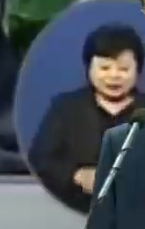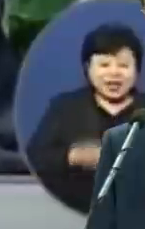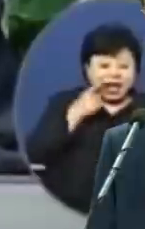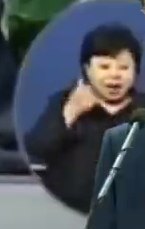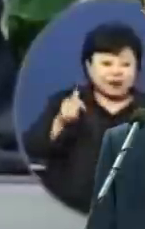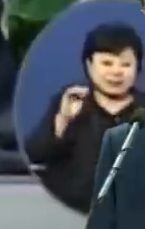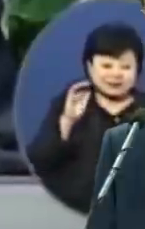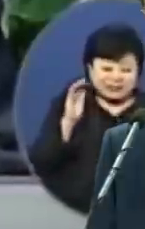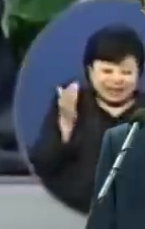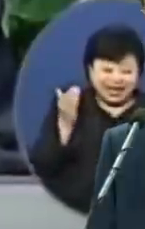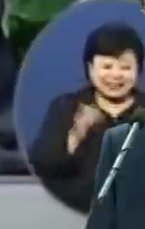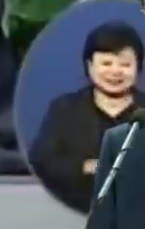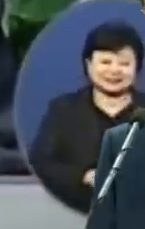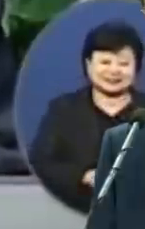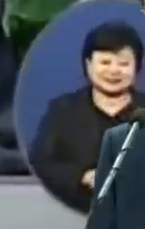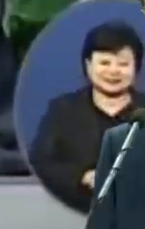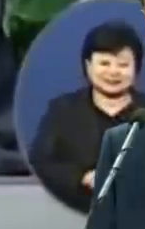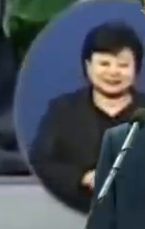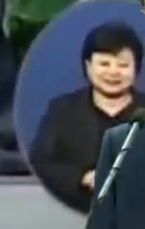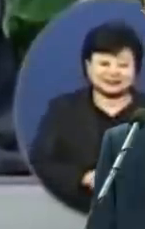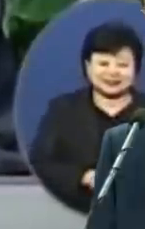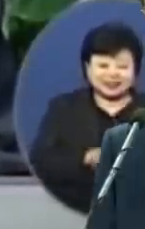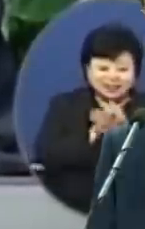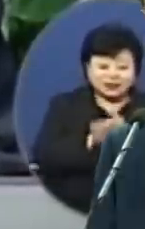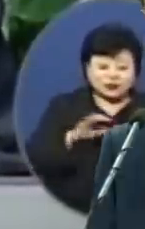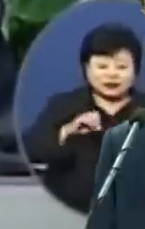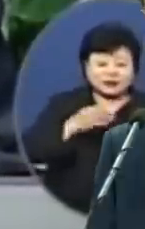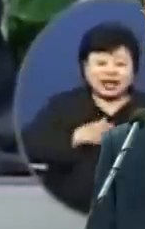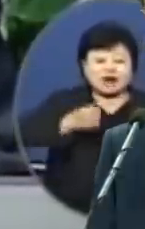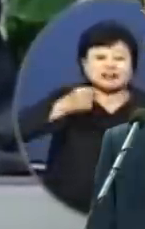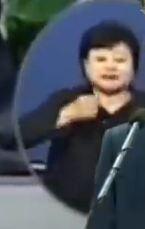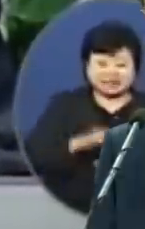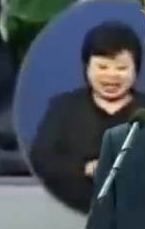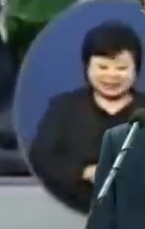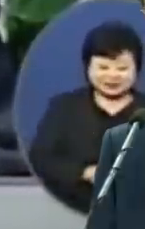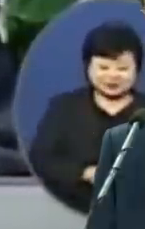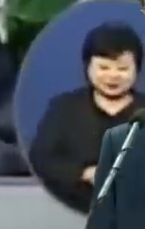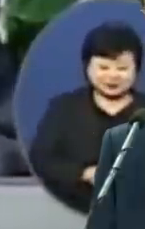아버지인 것입니다. 기도 응답은 내 것입니다.